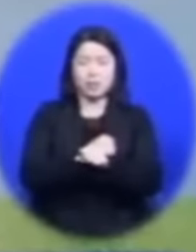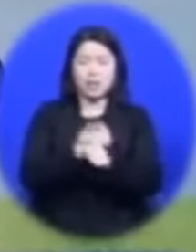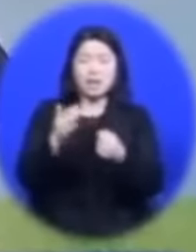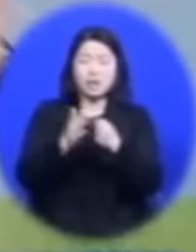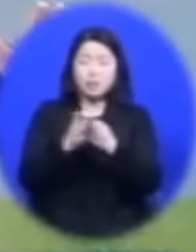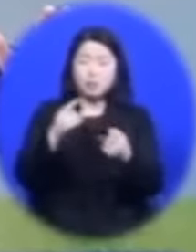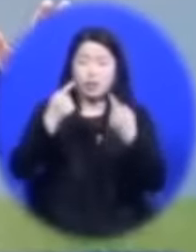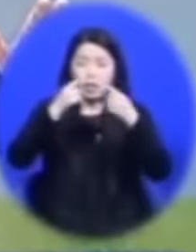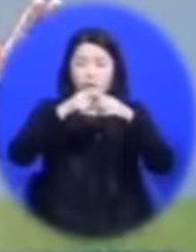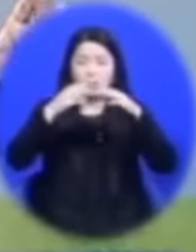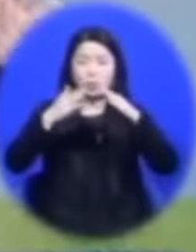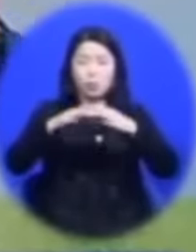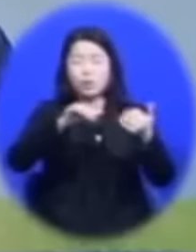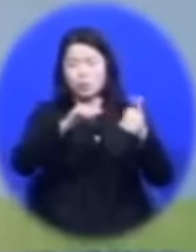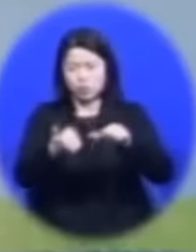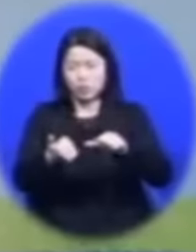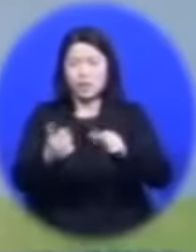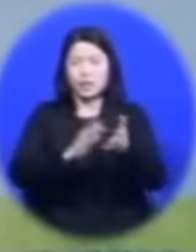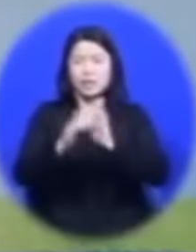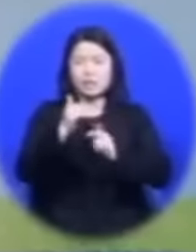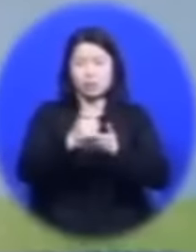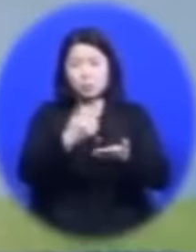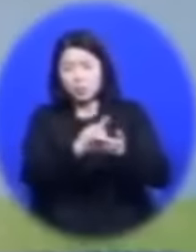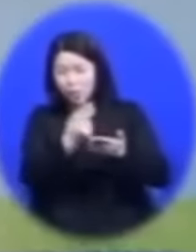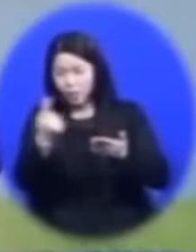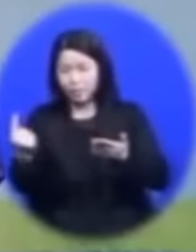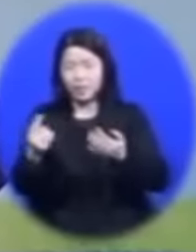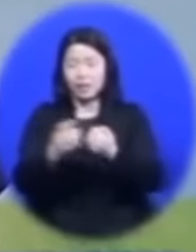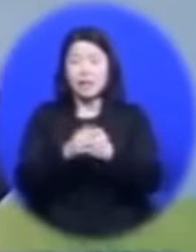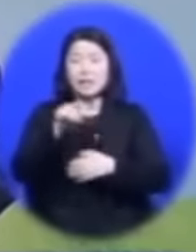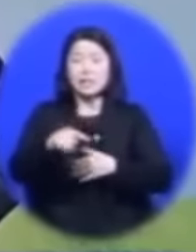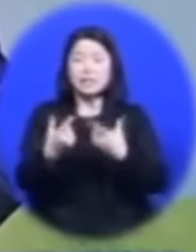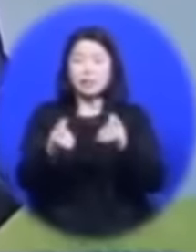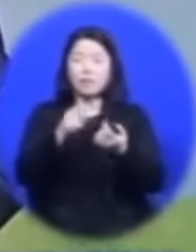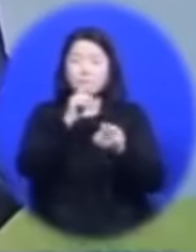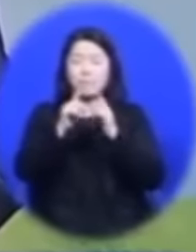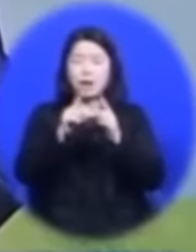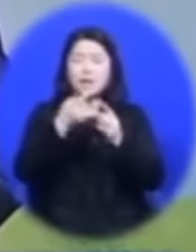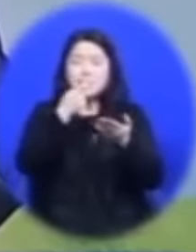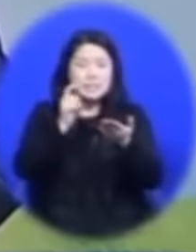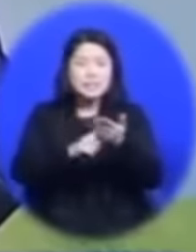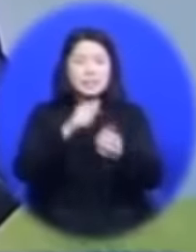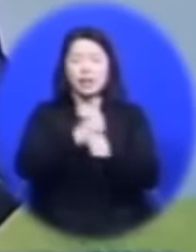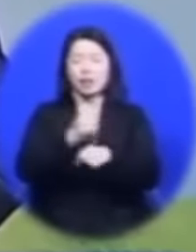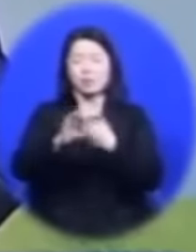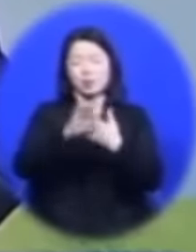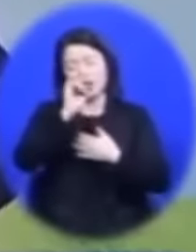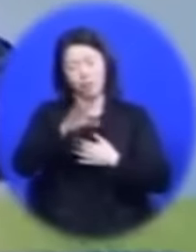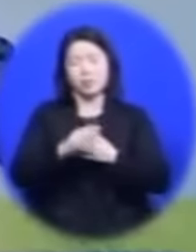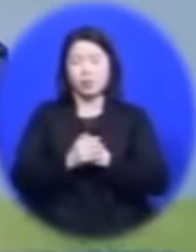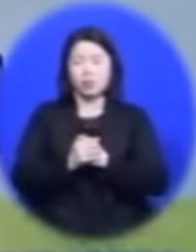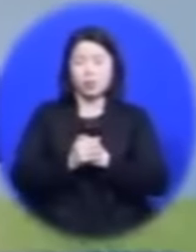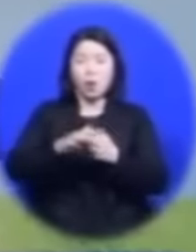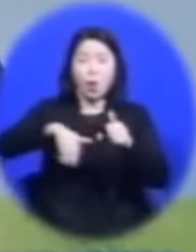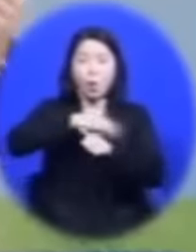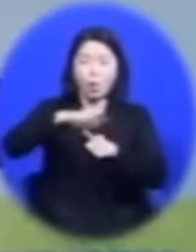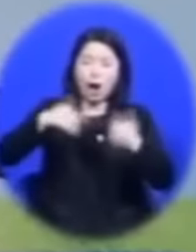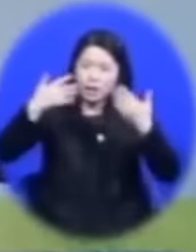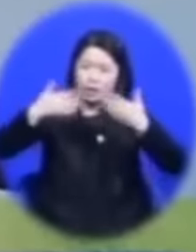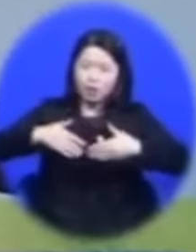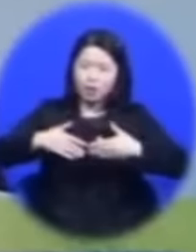그래서 교회가 죽었다, 예수님이 떠났다 이런 말 쉽게 하면 안 되는 겁니다. 환경과